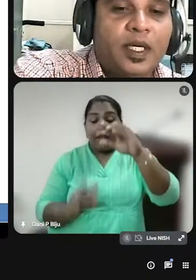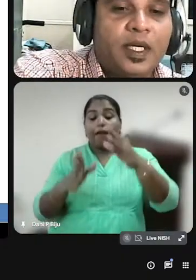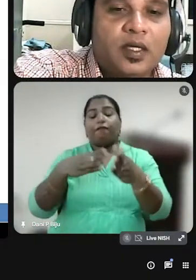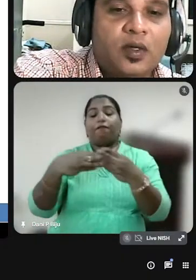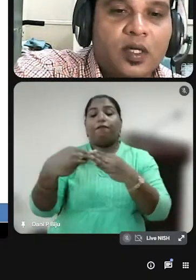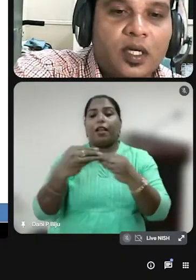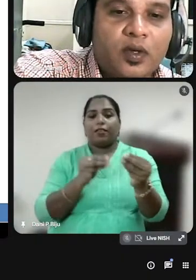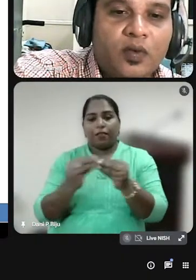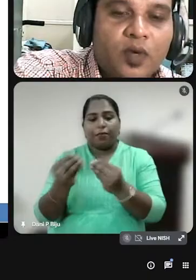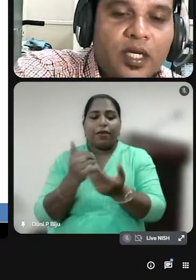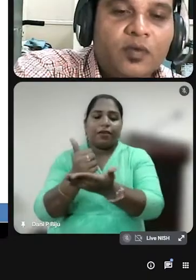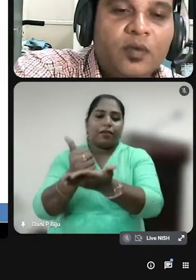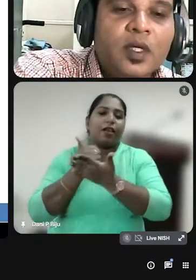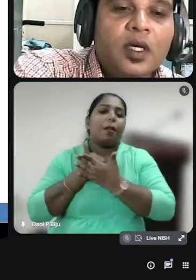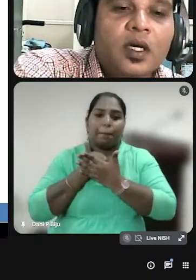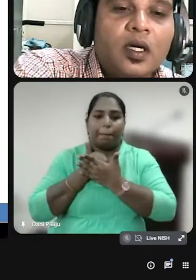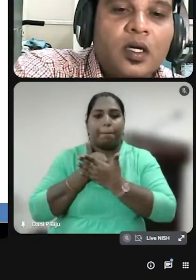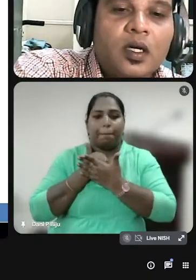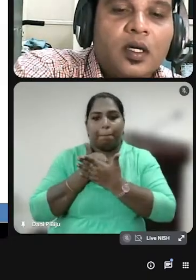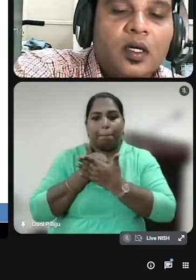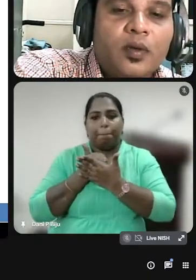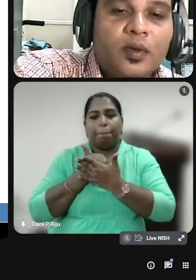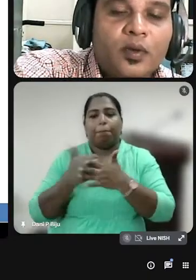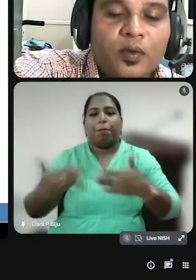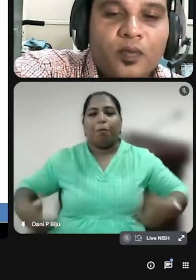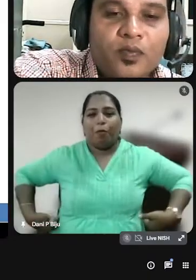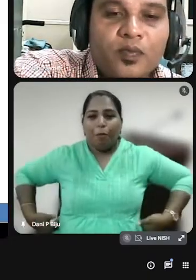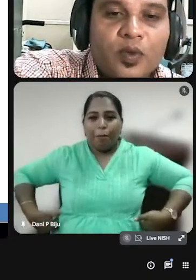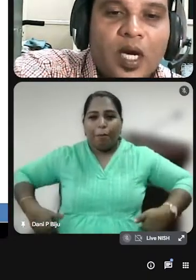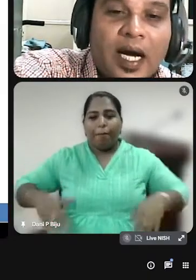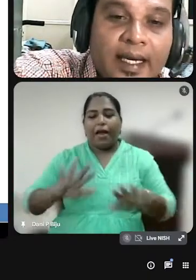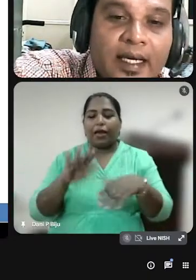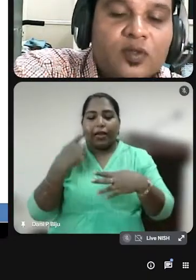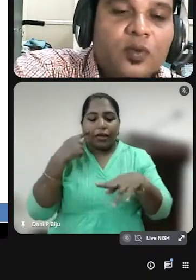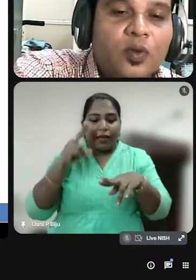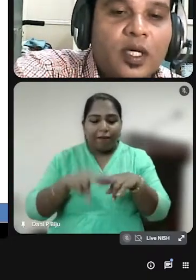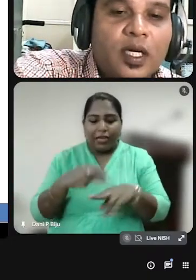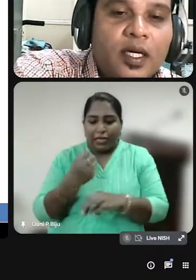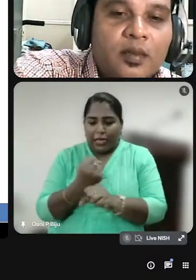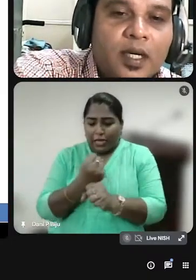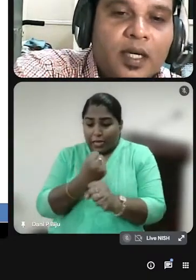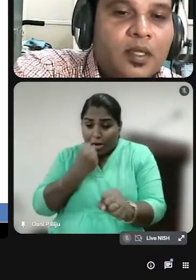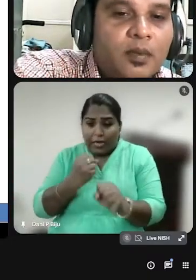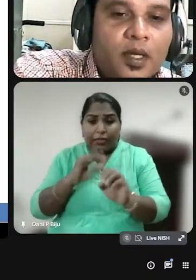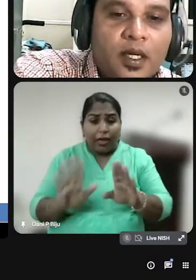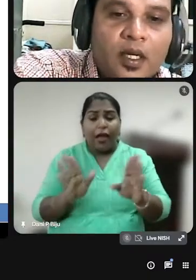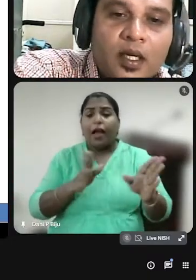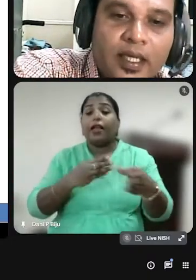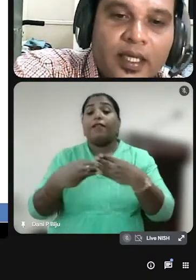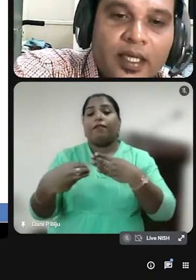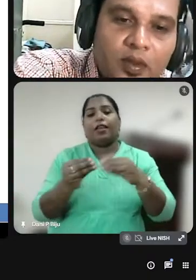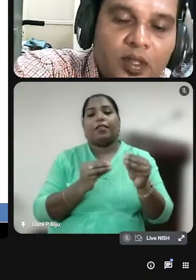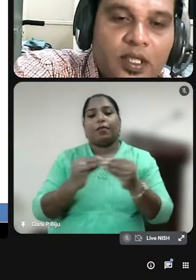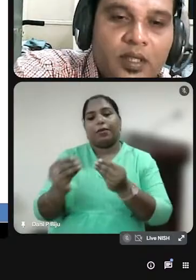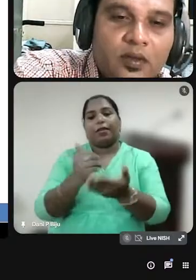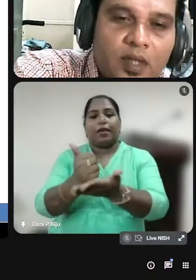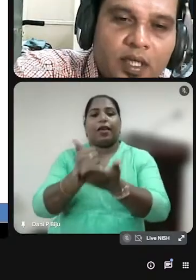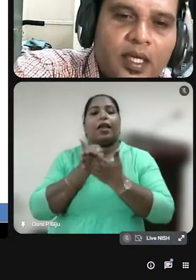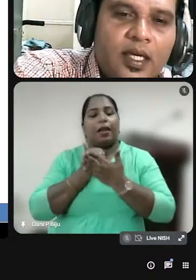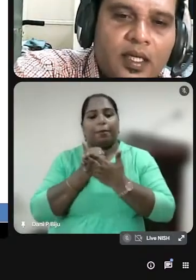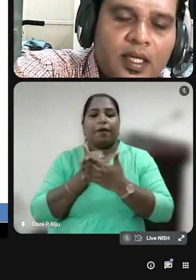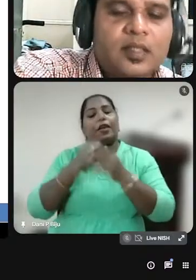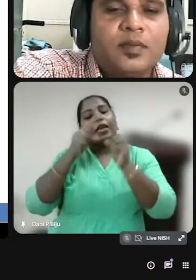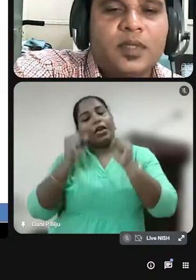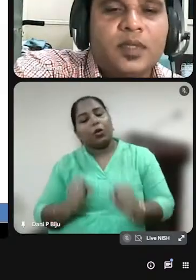ഭാഗത്തെ പേശികൾക്കൊക്കെ നല്ലൊരു വലിവും ഒരു ആയാസവും കൊടുക്കാനായിട്ട് ഫലപ്രദമാണ്. ഇരുന്നുകൊണ്ട് ചെയ്യാവുന്ന,